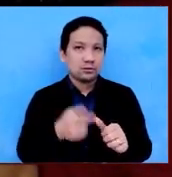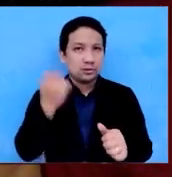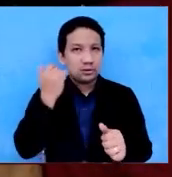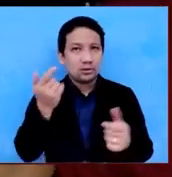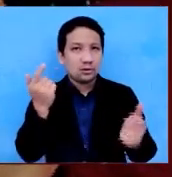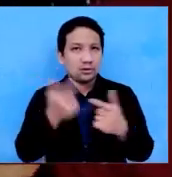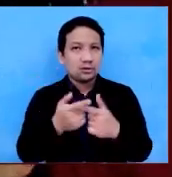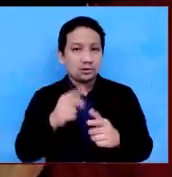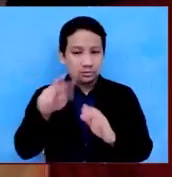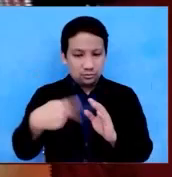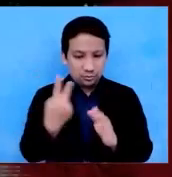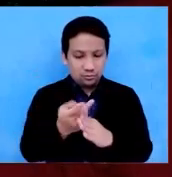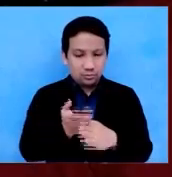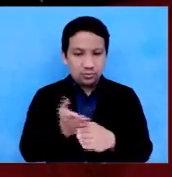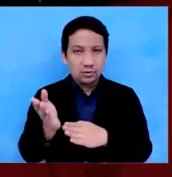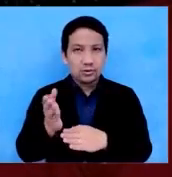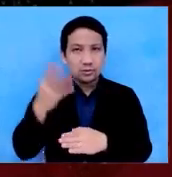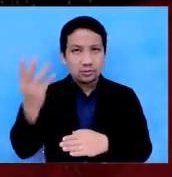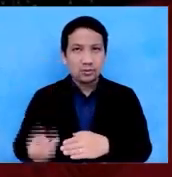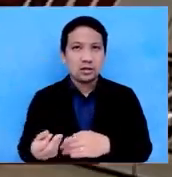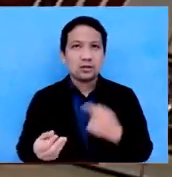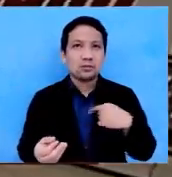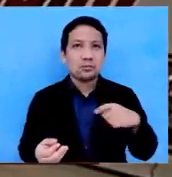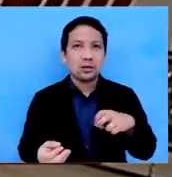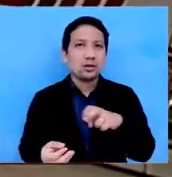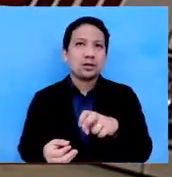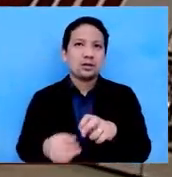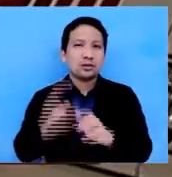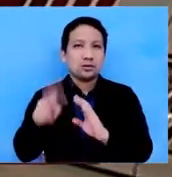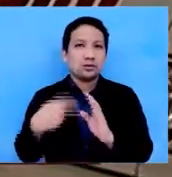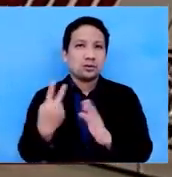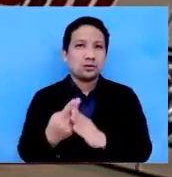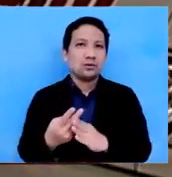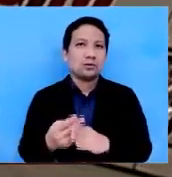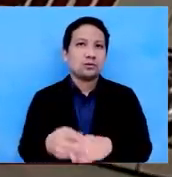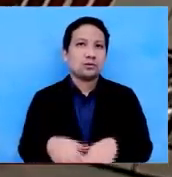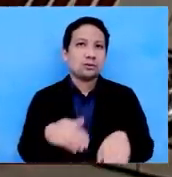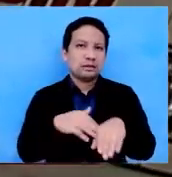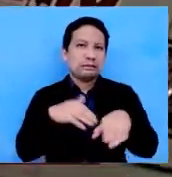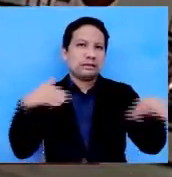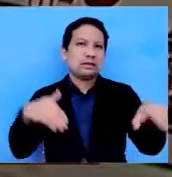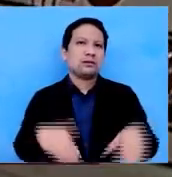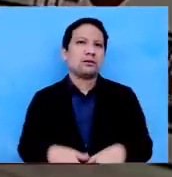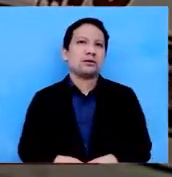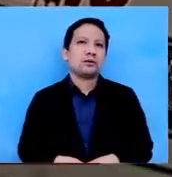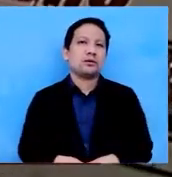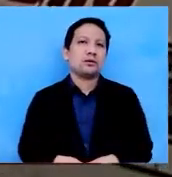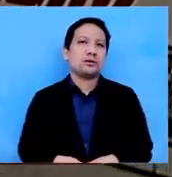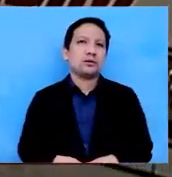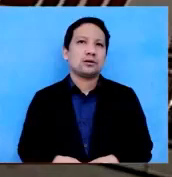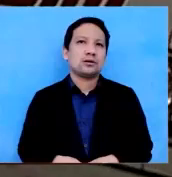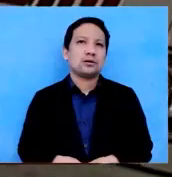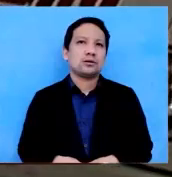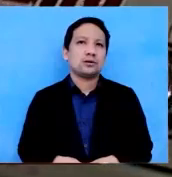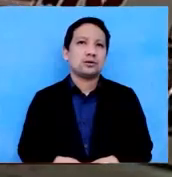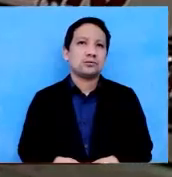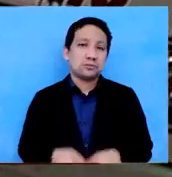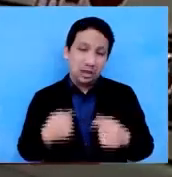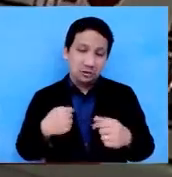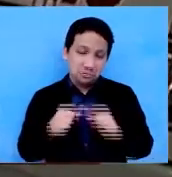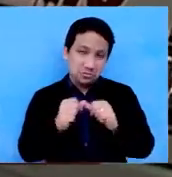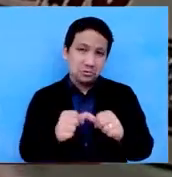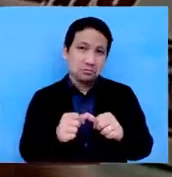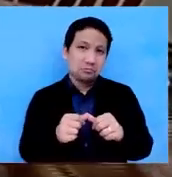yung papunta ng Batangas, 2 hours talaga yun. Sobra traffic po. Inyapakis sa magnamanay po. Bagang,